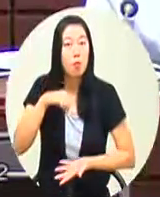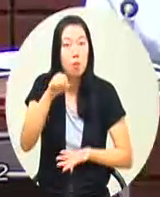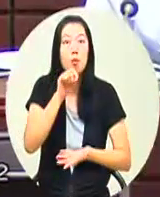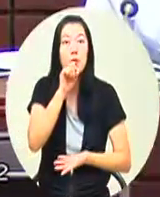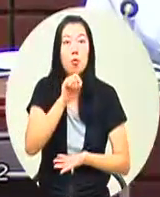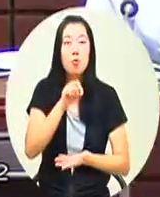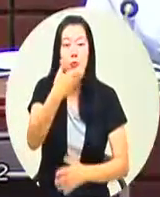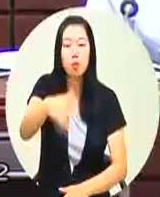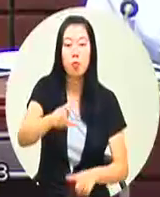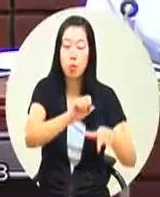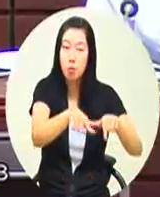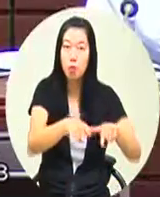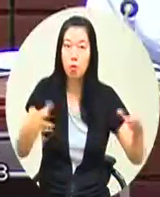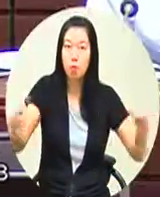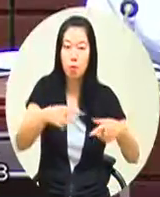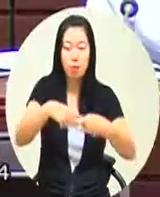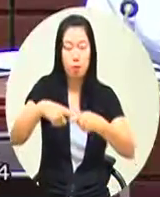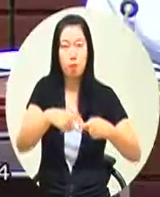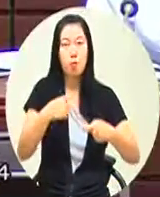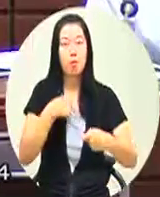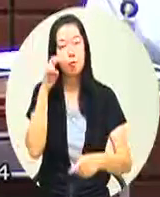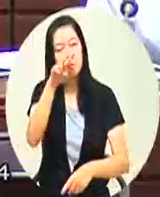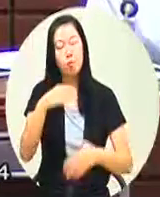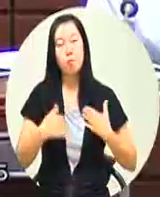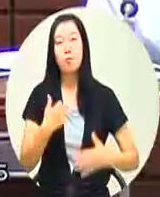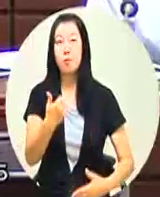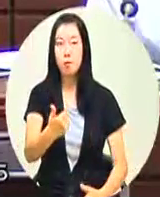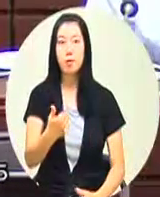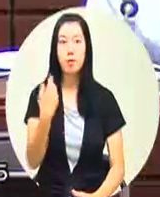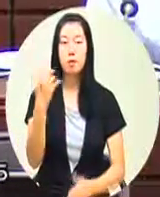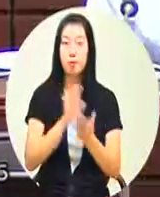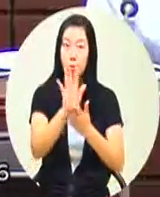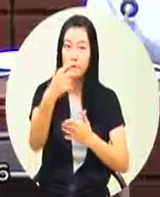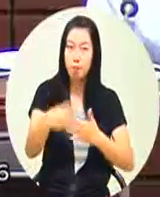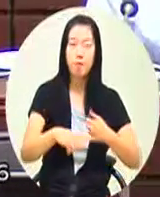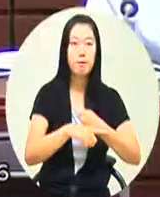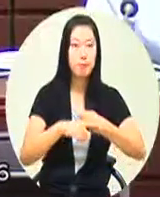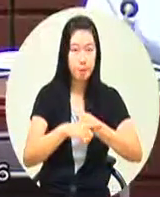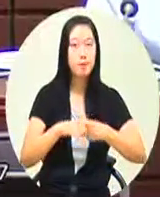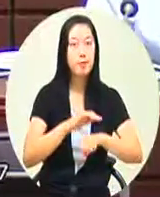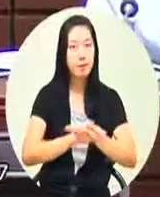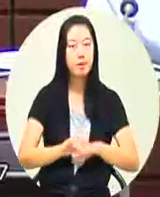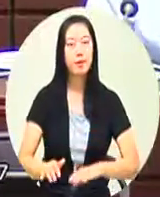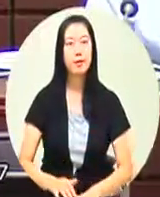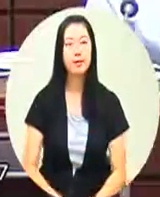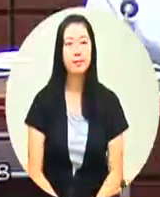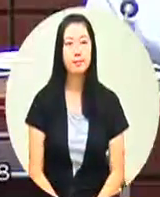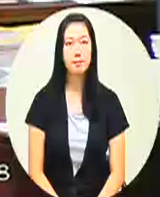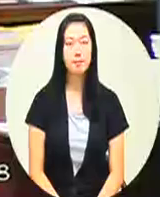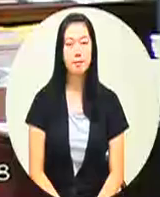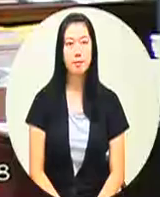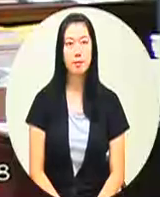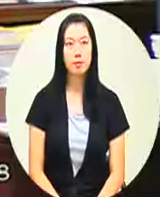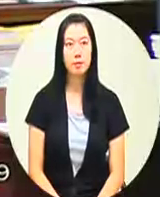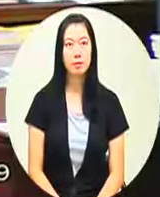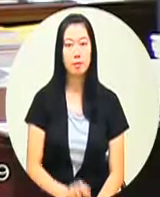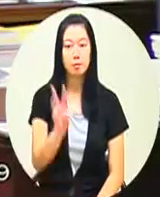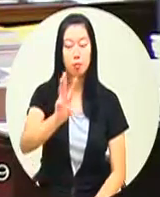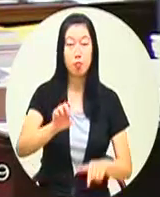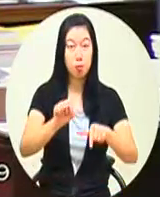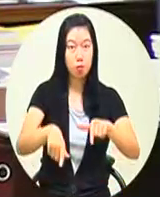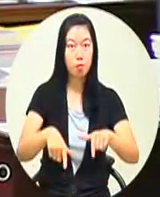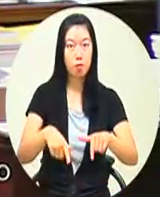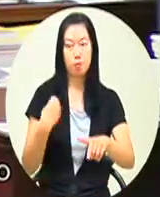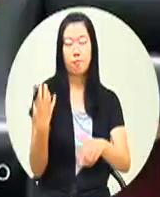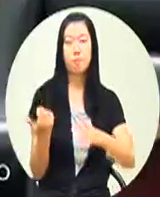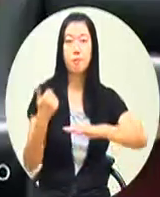家一起来合作，这我们很乐意，然后会有我们会再研究看看好不好。 好，局长你先坐哈。 谢谢。 那个水公司新来